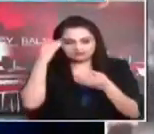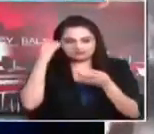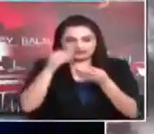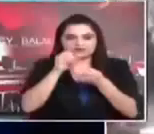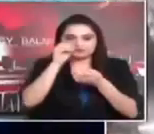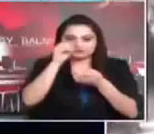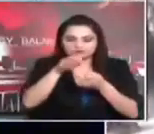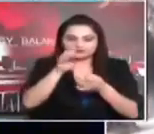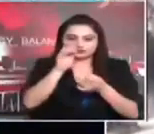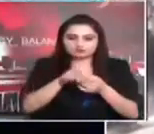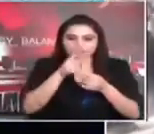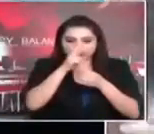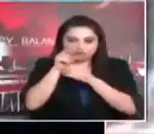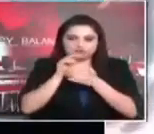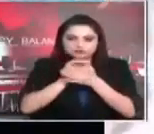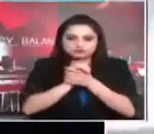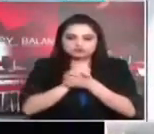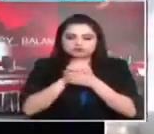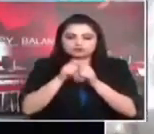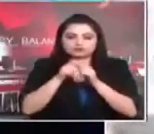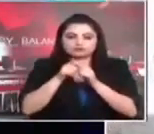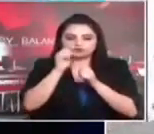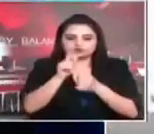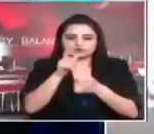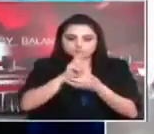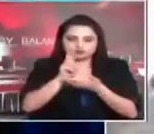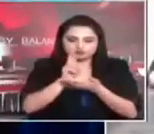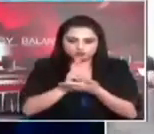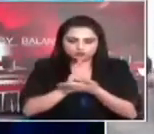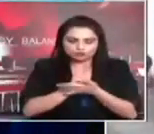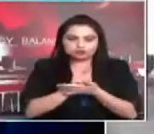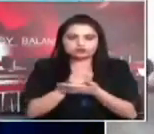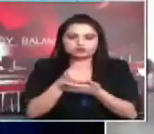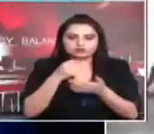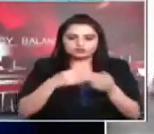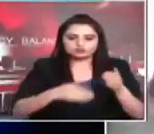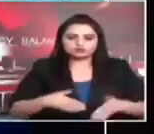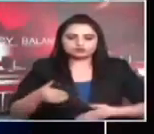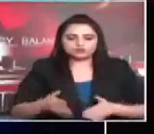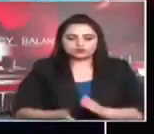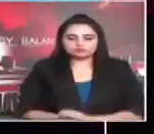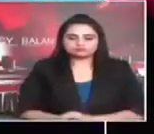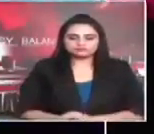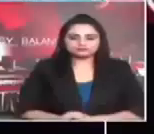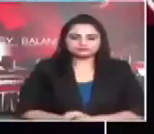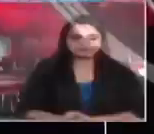पर्यटक मैत्री बन्ने देखिन्छ। एबीसी रिपोर्टर ईश्वर थापा, धनकुटा।